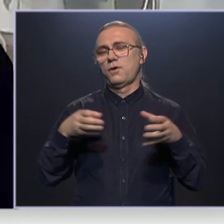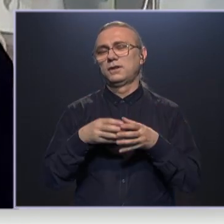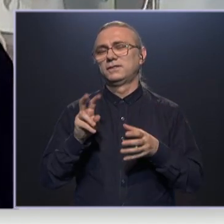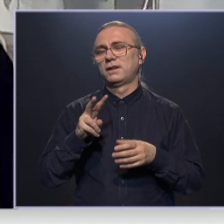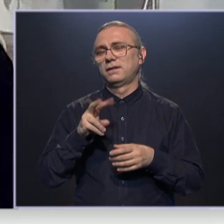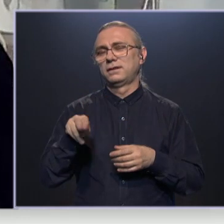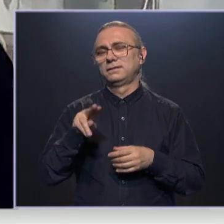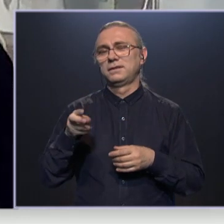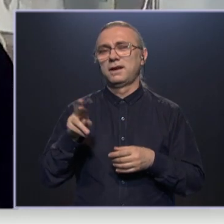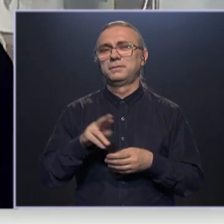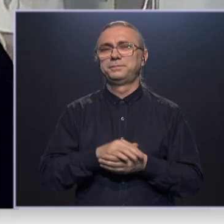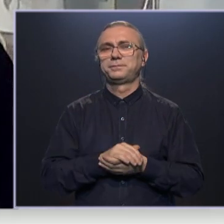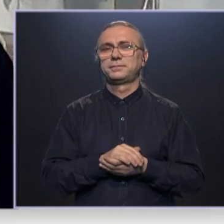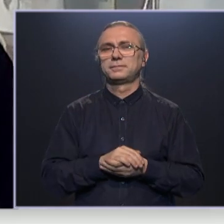в